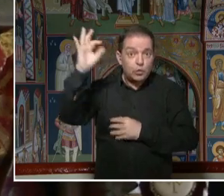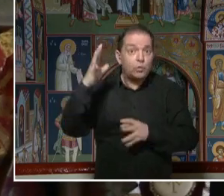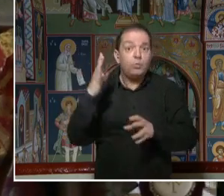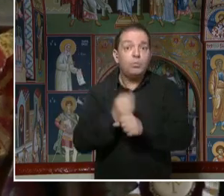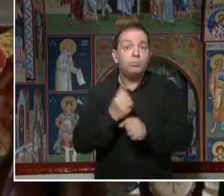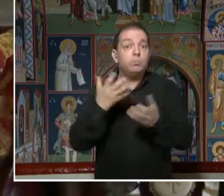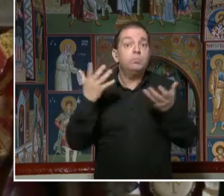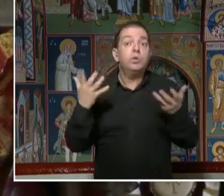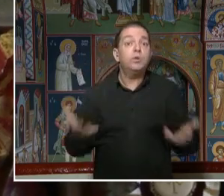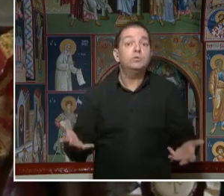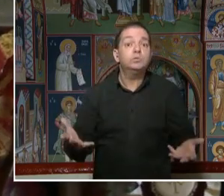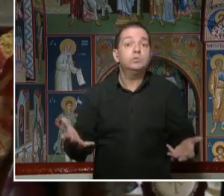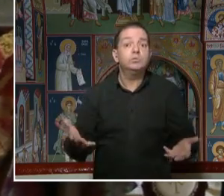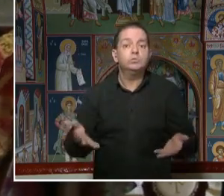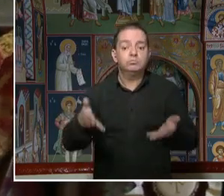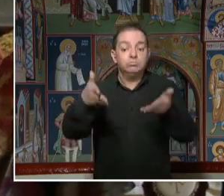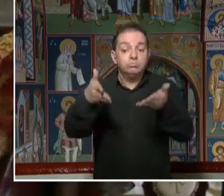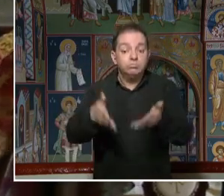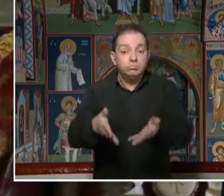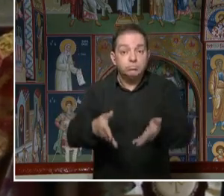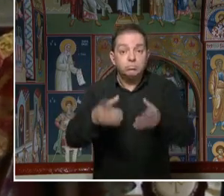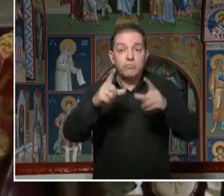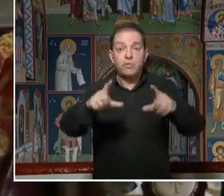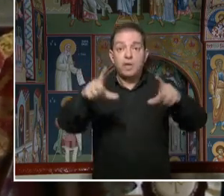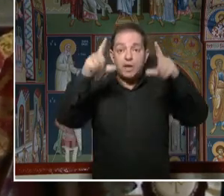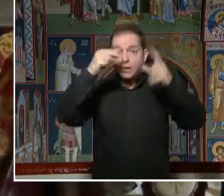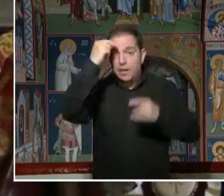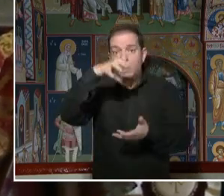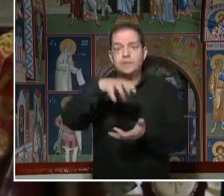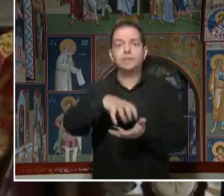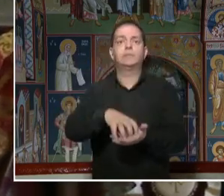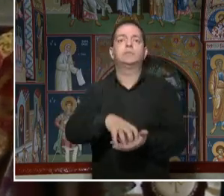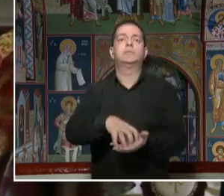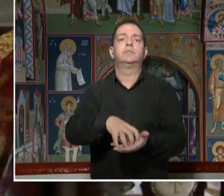επιτυγχάνεται μέσα στην Αγία μας Εκκλησία.